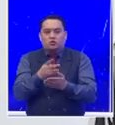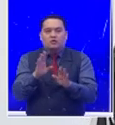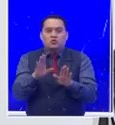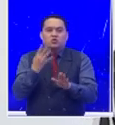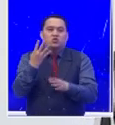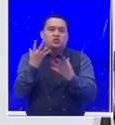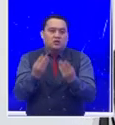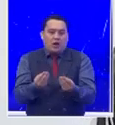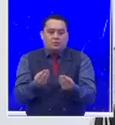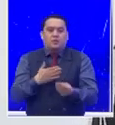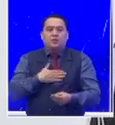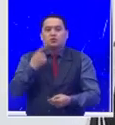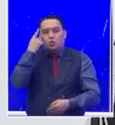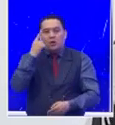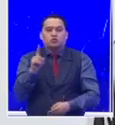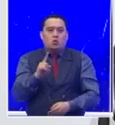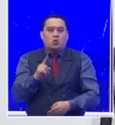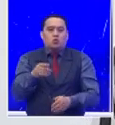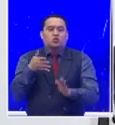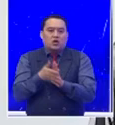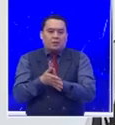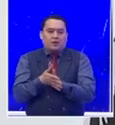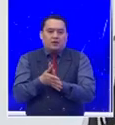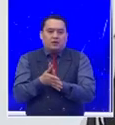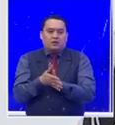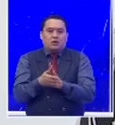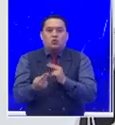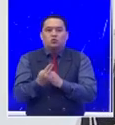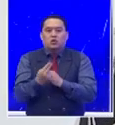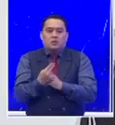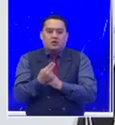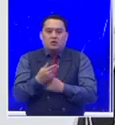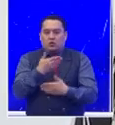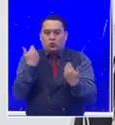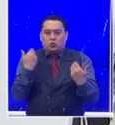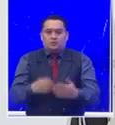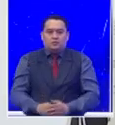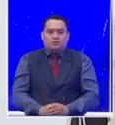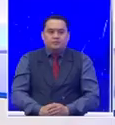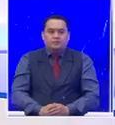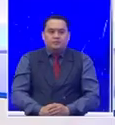дня. То есть мы считаем, что такого ущерба учебного процесса нет.